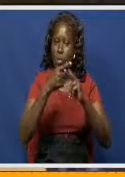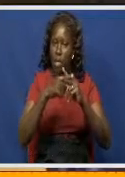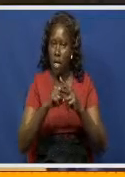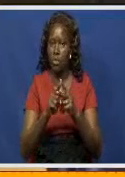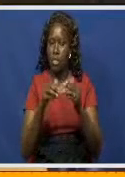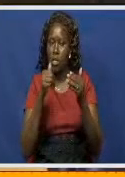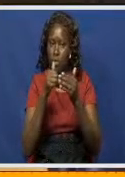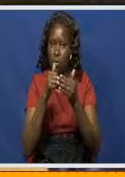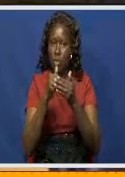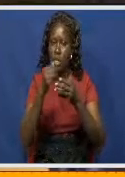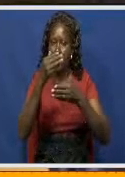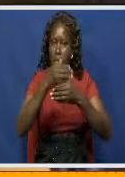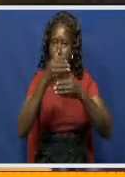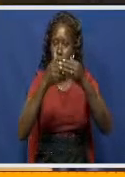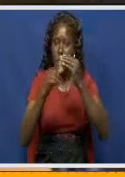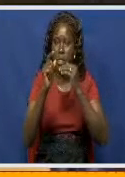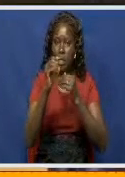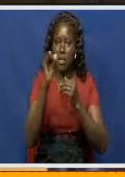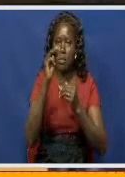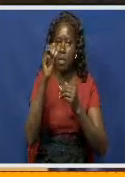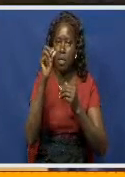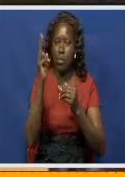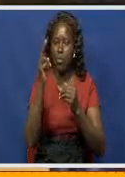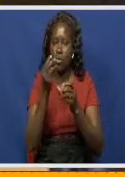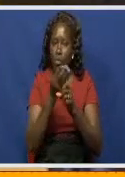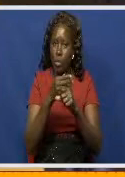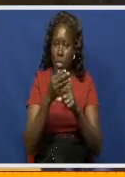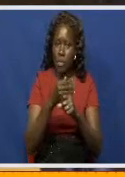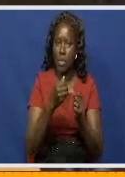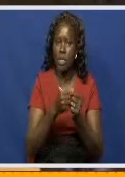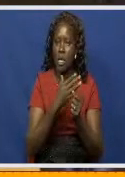ambacho kinaendelea kujengwa pare Timao cha viazi na